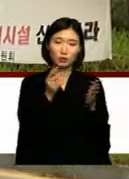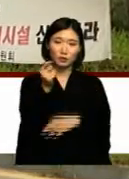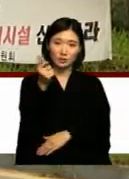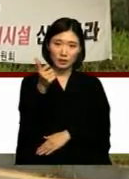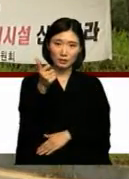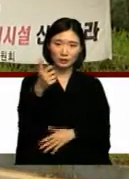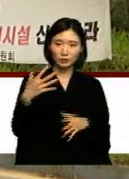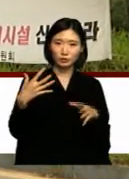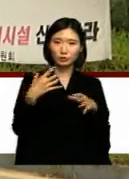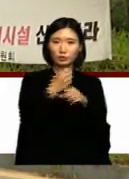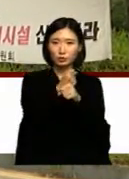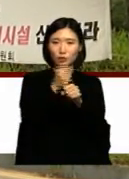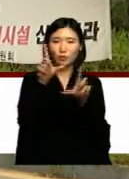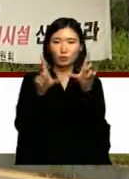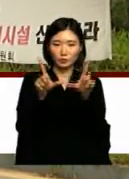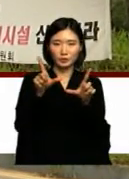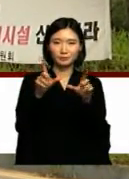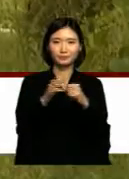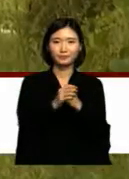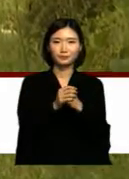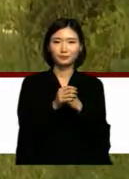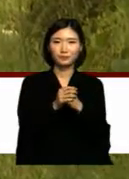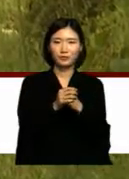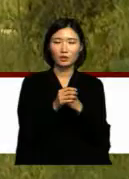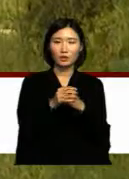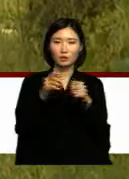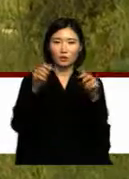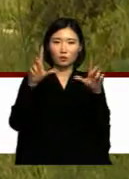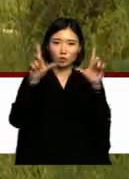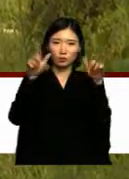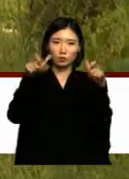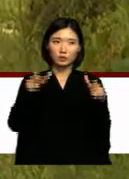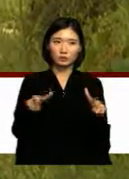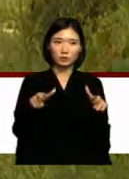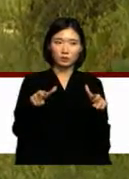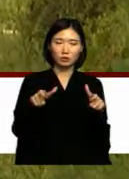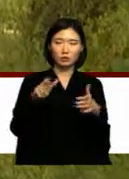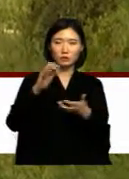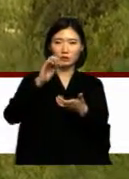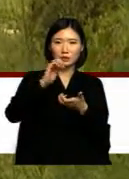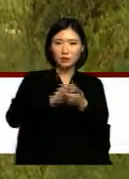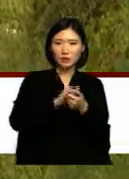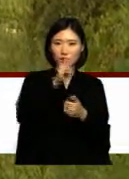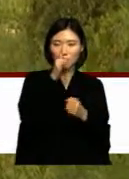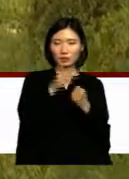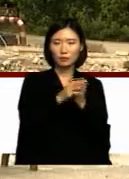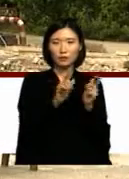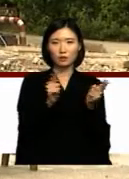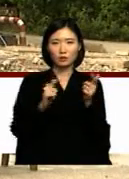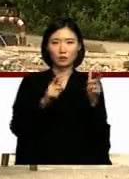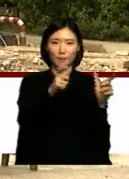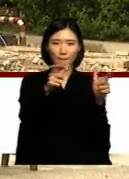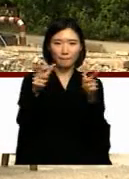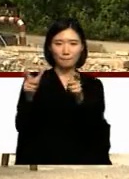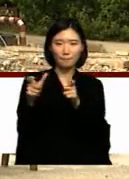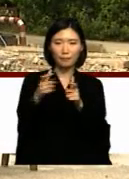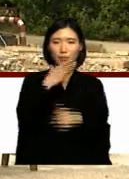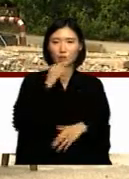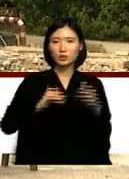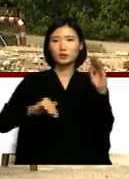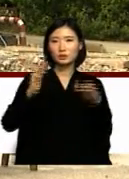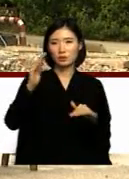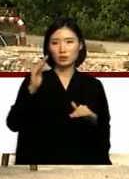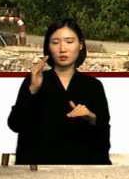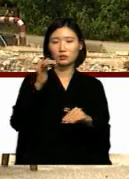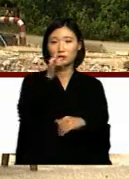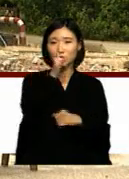작은 축소판이라고 사실은 볼수 있는 거죠. 그리고 또 동부 권역이 또 팔당우 규제도 받고 있어서 여러모로 권역별로 복지 격차가